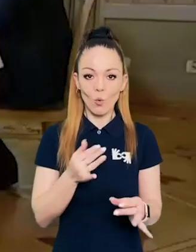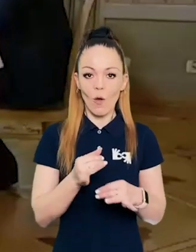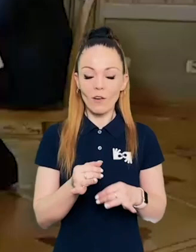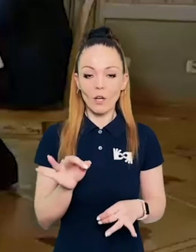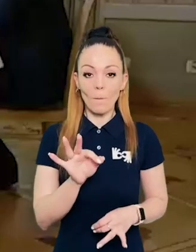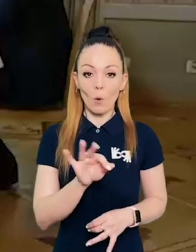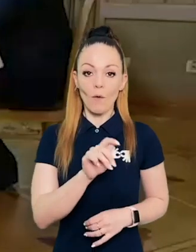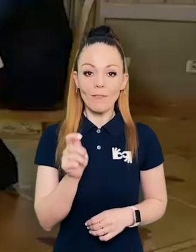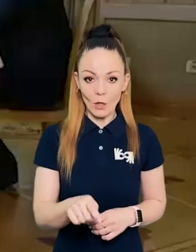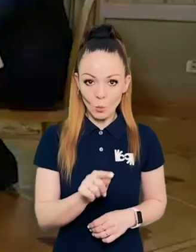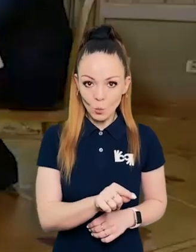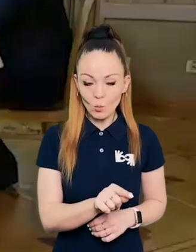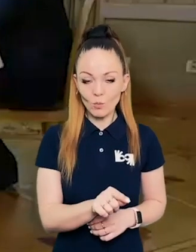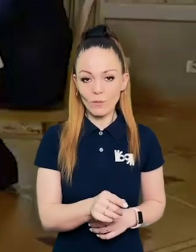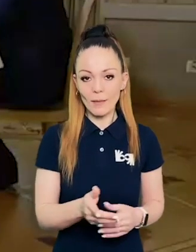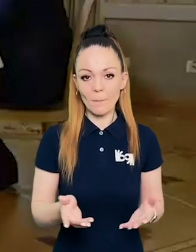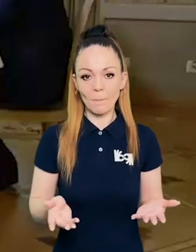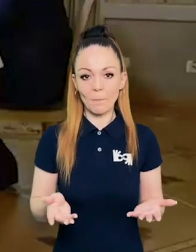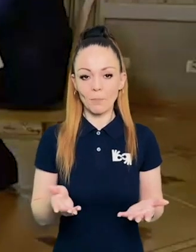говорити про війну,